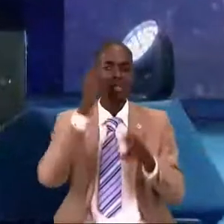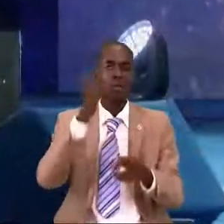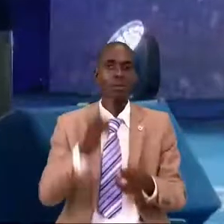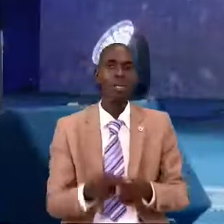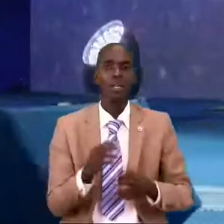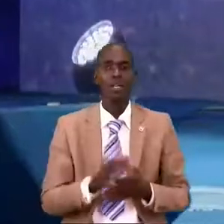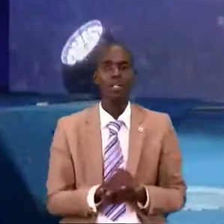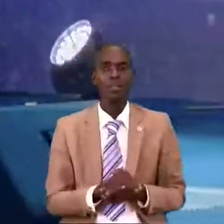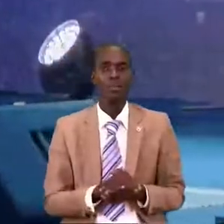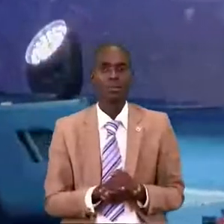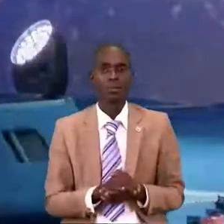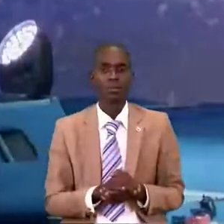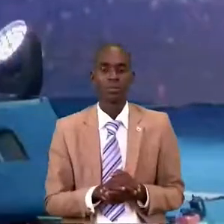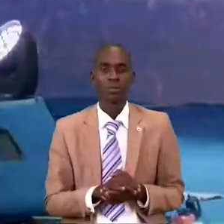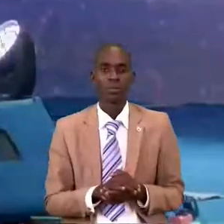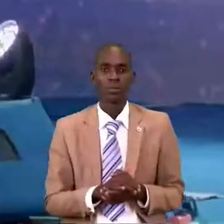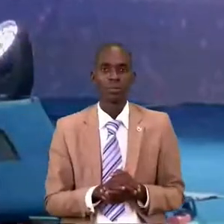Voici la dernière nuit.